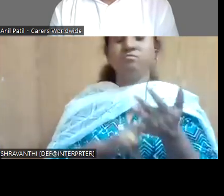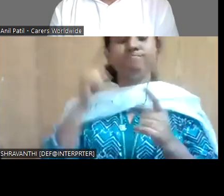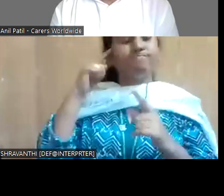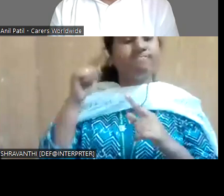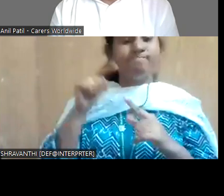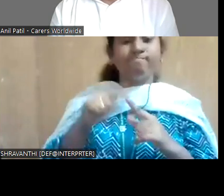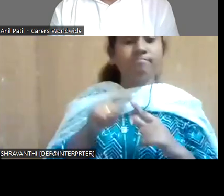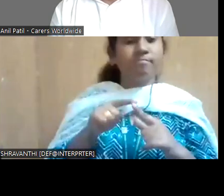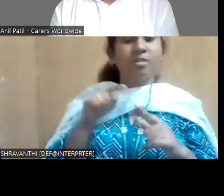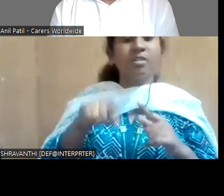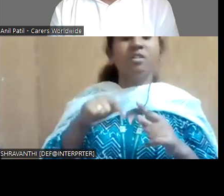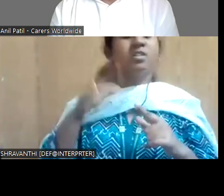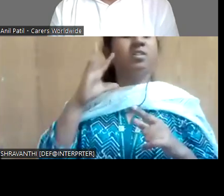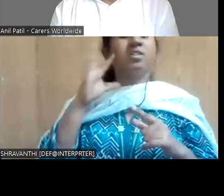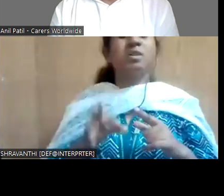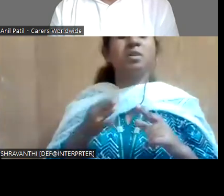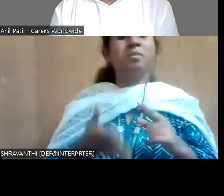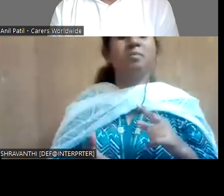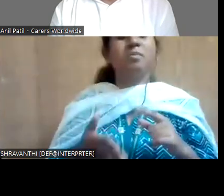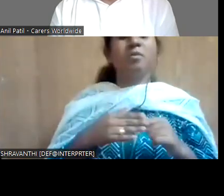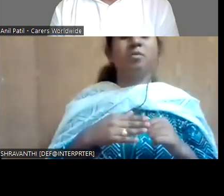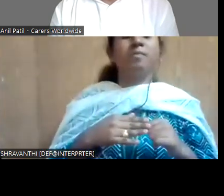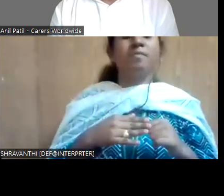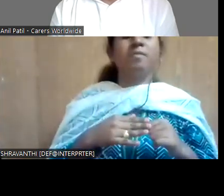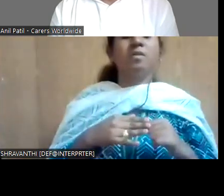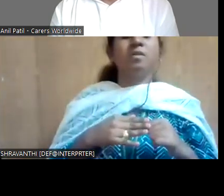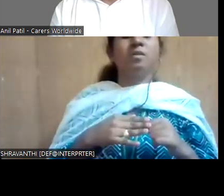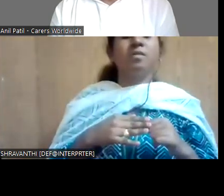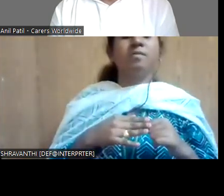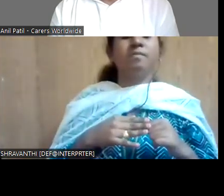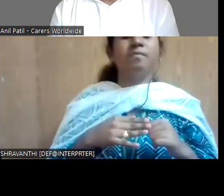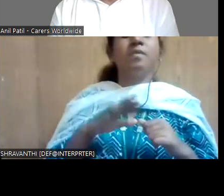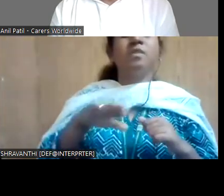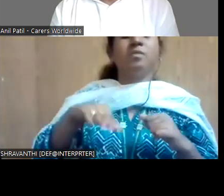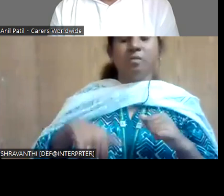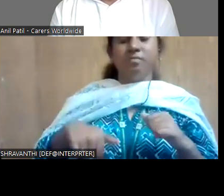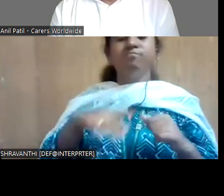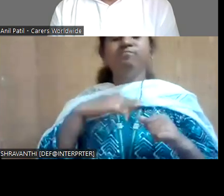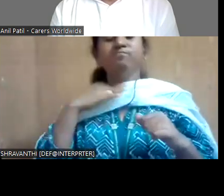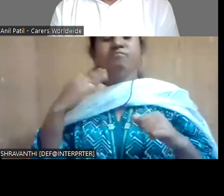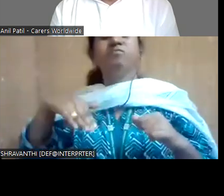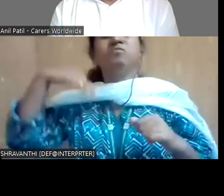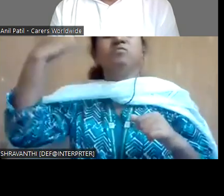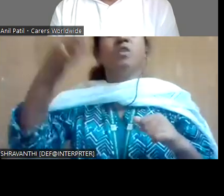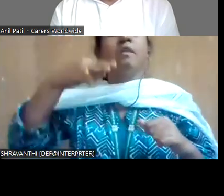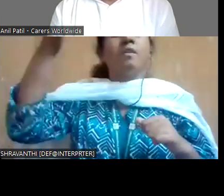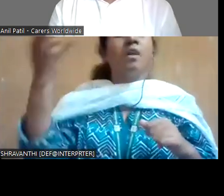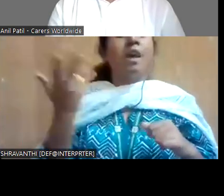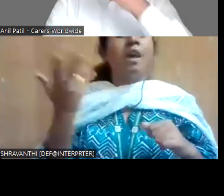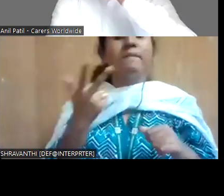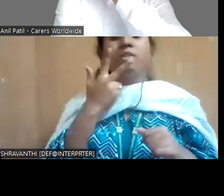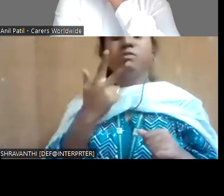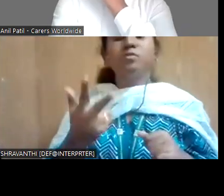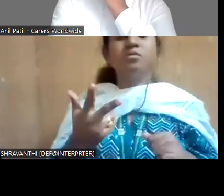क्योंकि वो भी बहुत इम्पोर्टेंट पार्ट है कि बाद में हमारे बाद उनको कौन देखेगा या जैसे हम